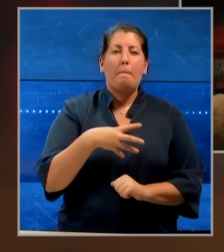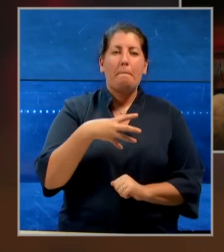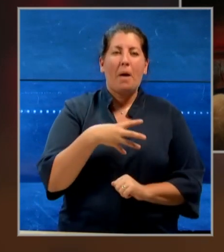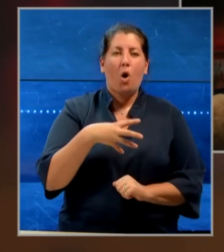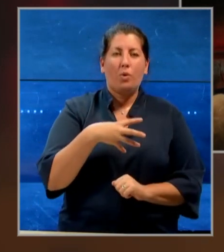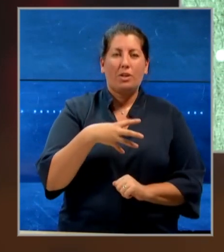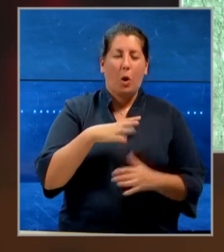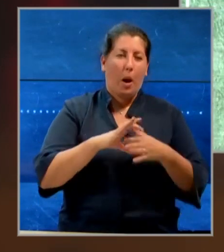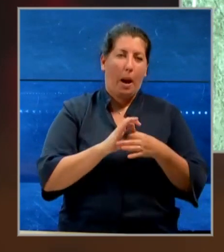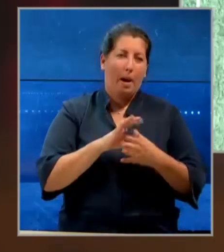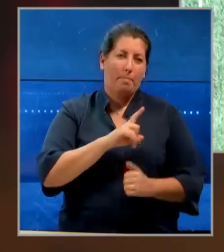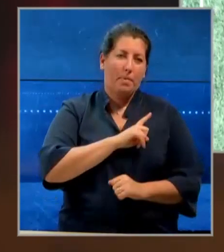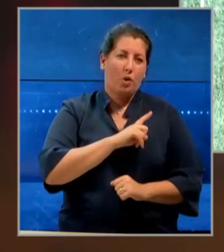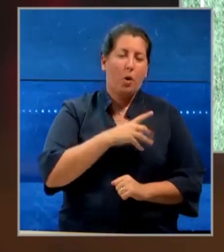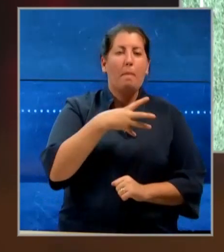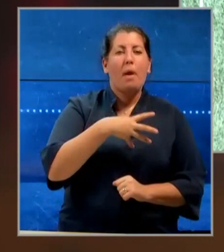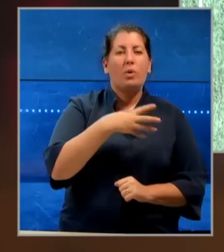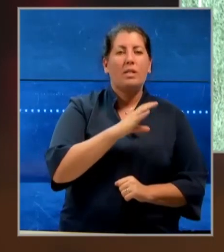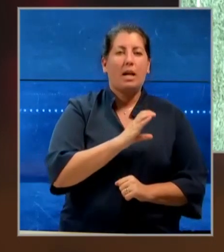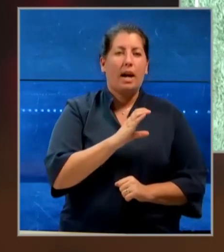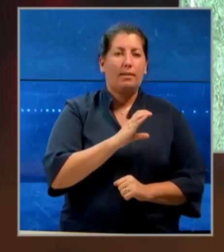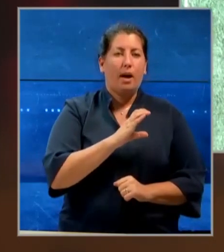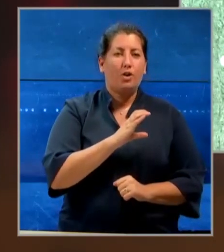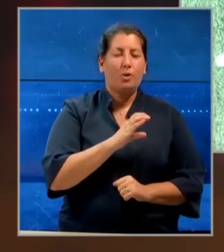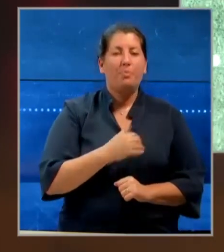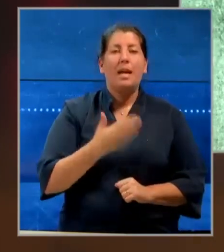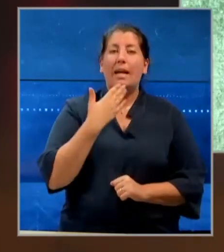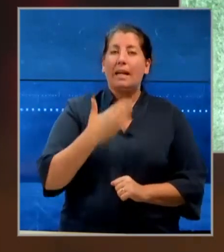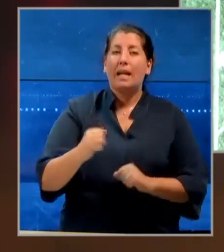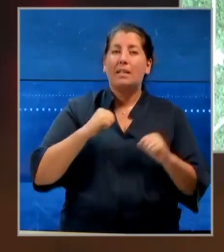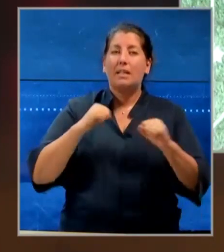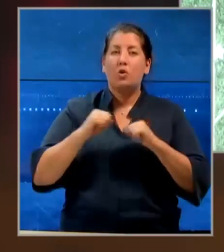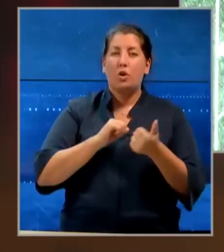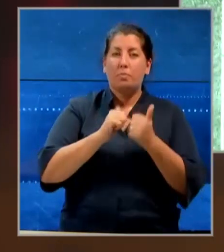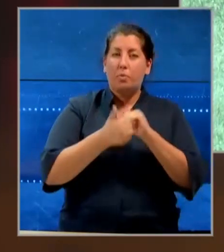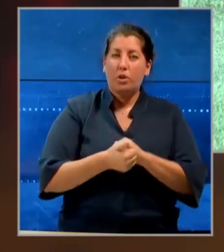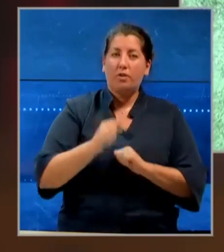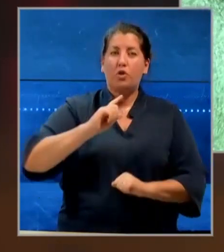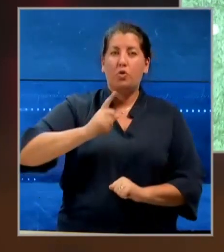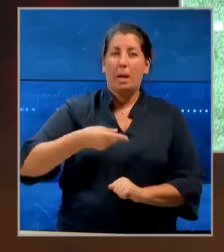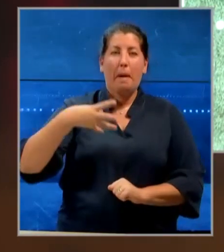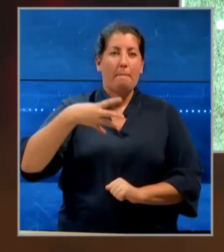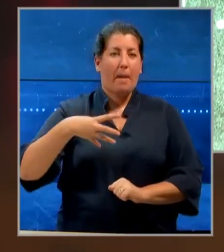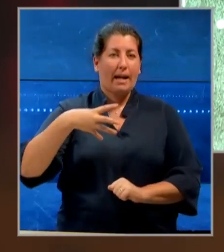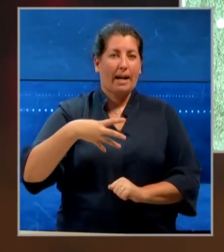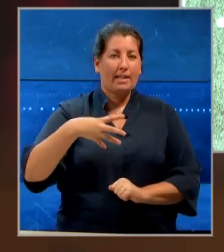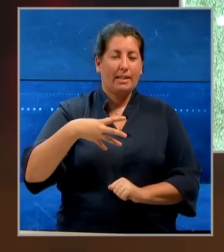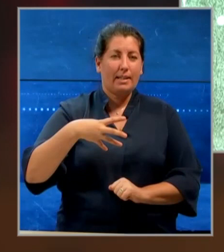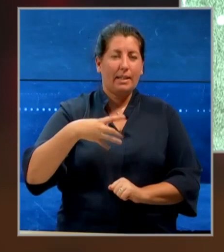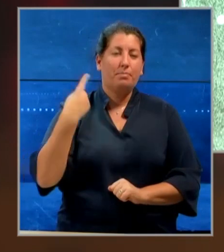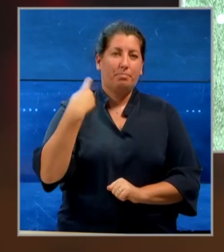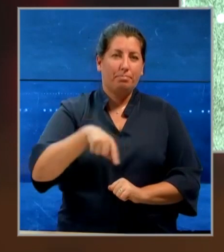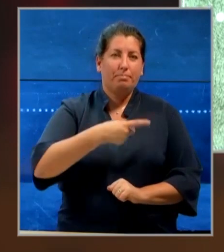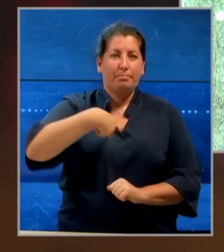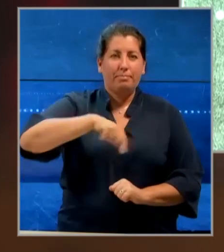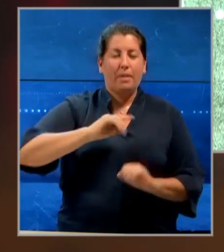amico Maurizio Cardascio, ringrazio il direttore sportivo Giuseppe Magalini, al quale facciamo